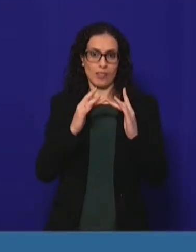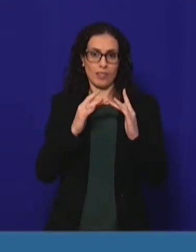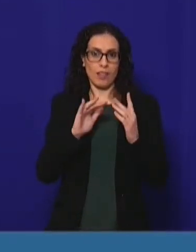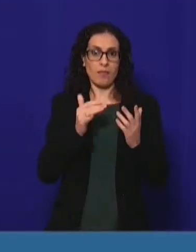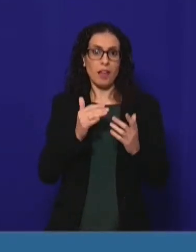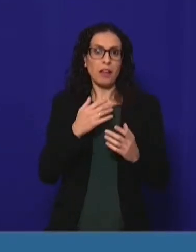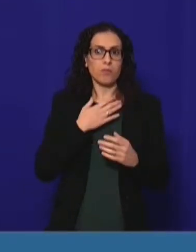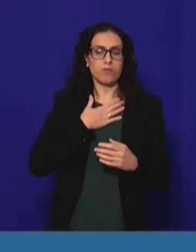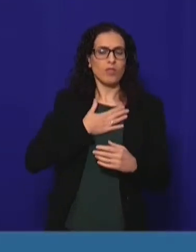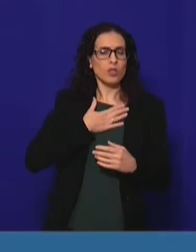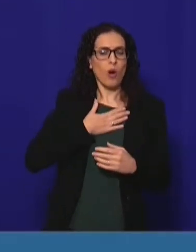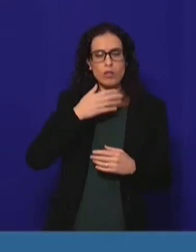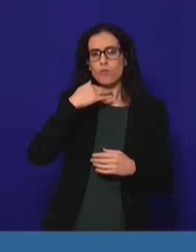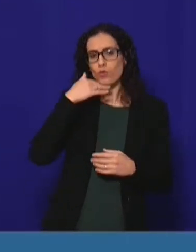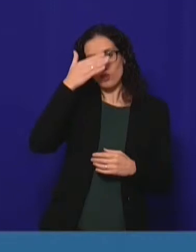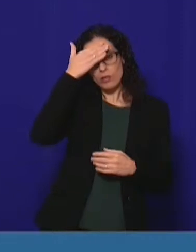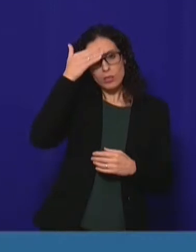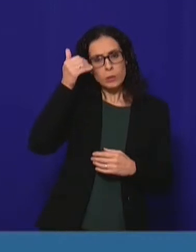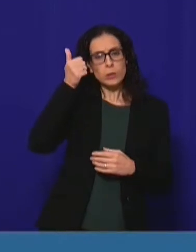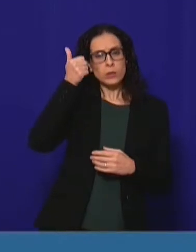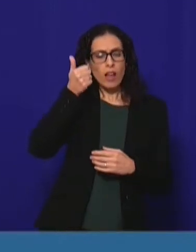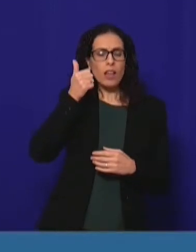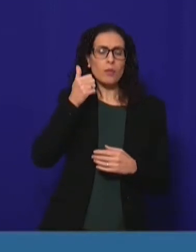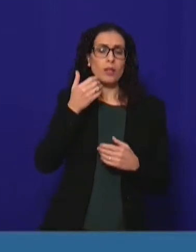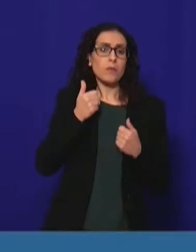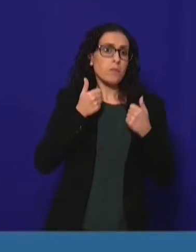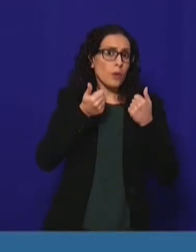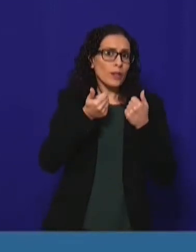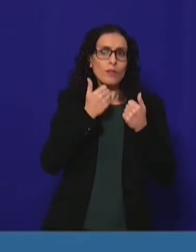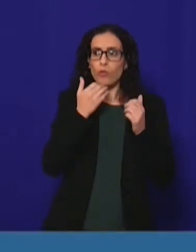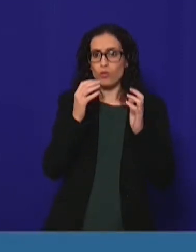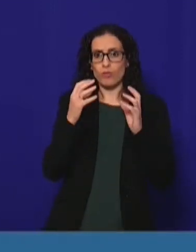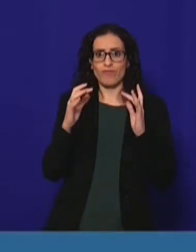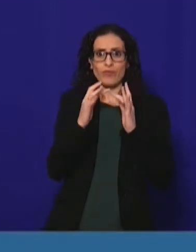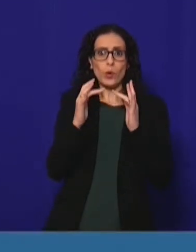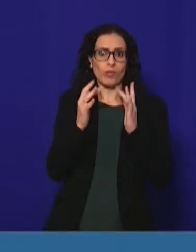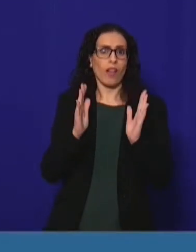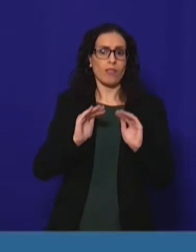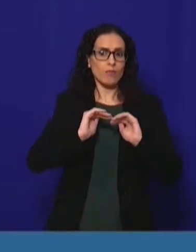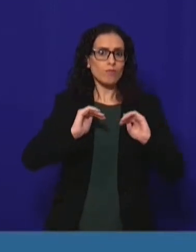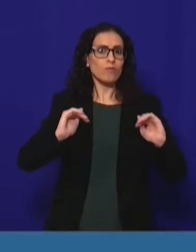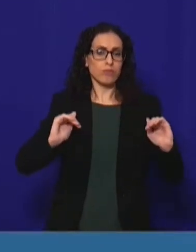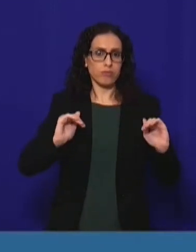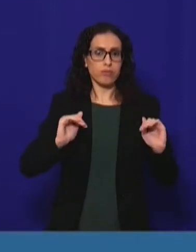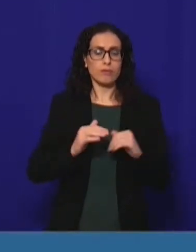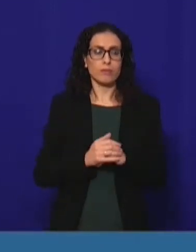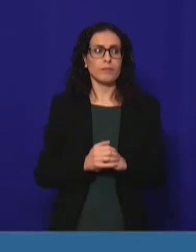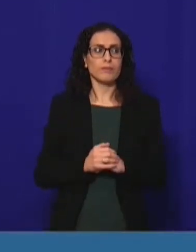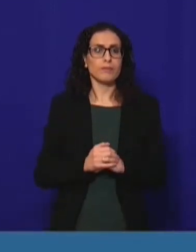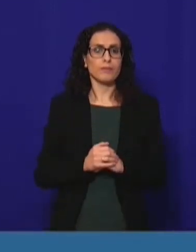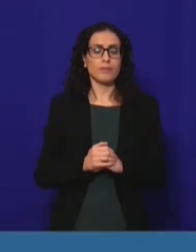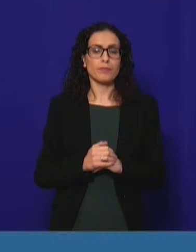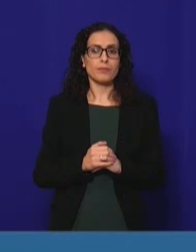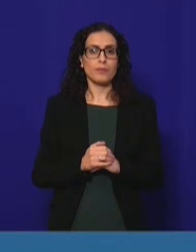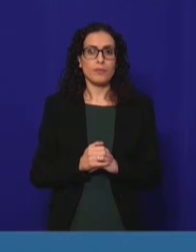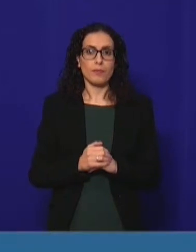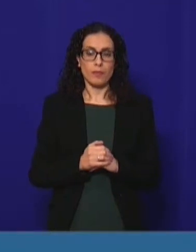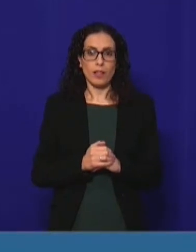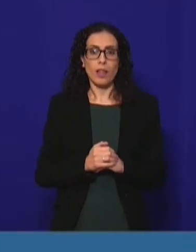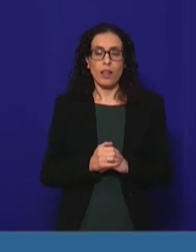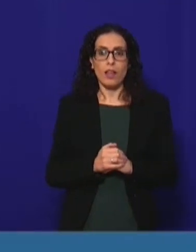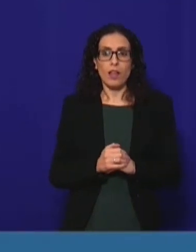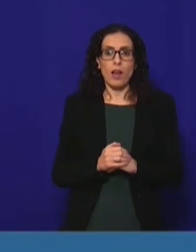kumplament tal-familja. U nfakkar ukoll li bħalma nafu waqt li inti għandek il-progression tiegħek f'din il-COVID